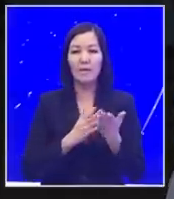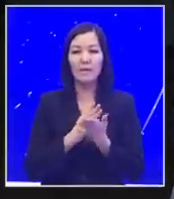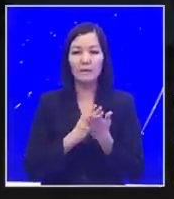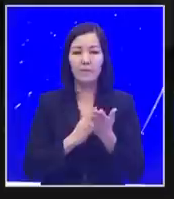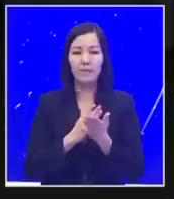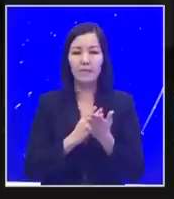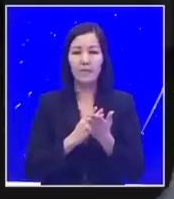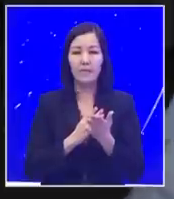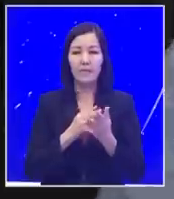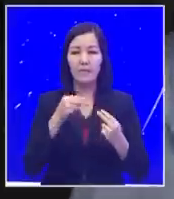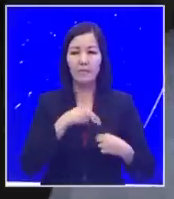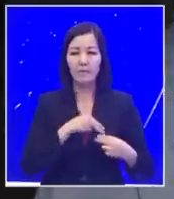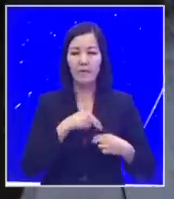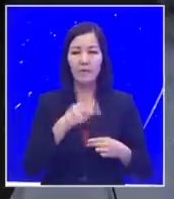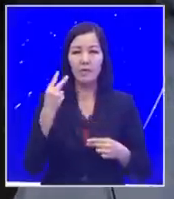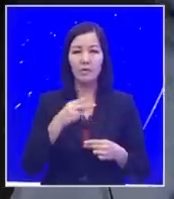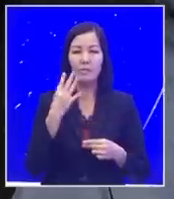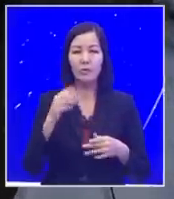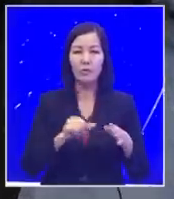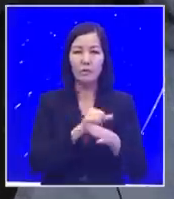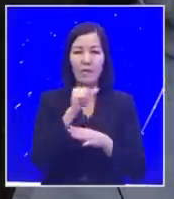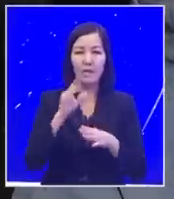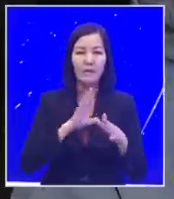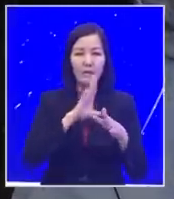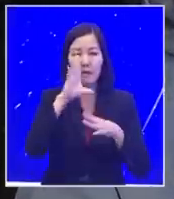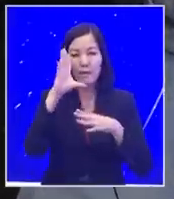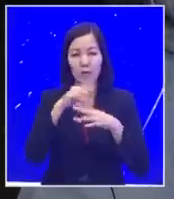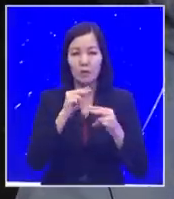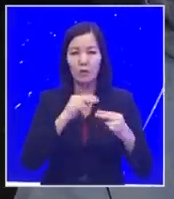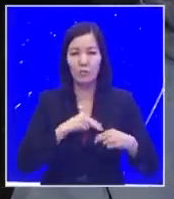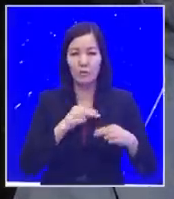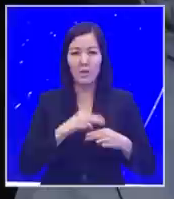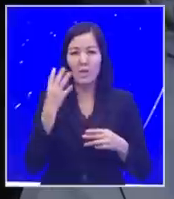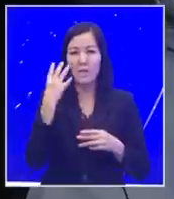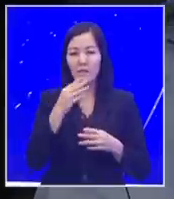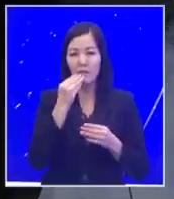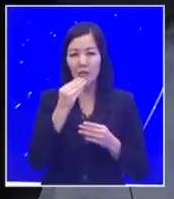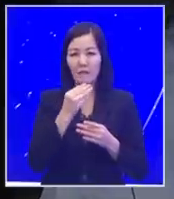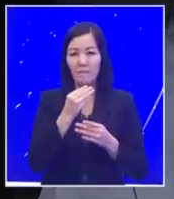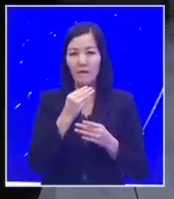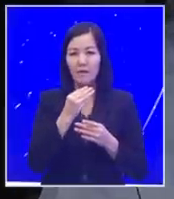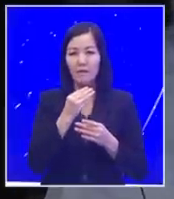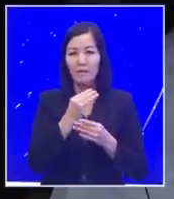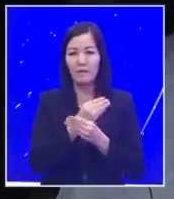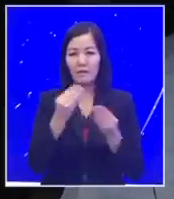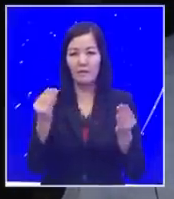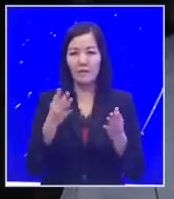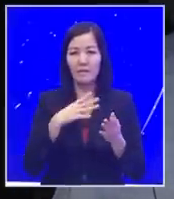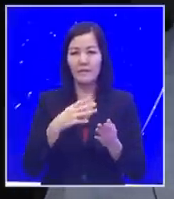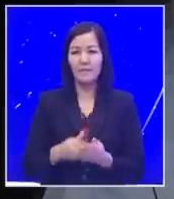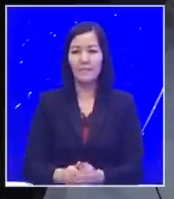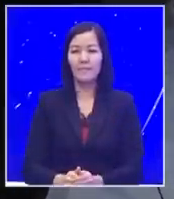қызметкерлерге еңбек етіп атқан 24 сағат сіз үшін, біз үшін еңбек етіп атқан қызметкерлерге ыстық ықыласымды білдіріп, ас суымды әкеп тұрған жайым